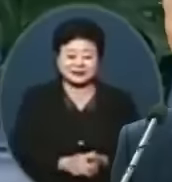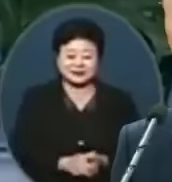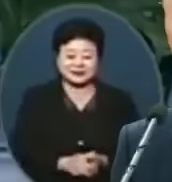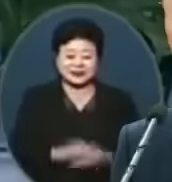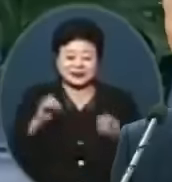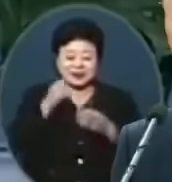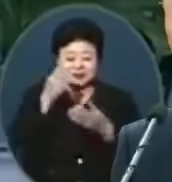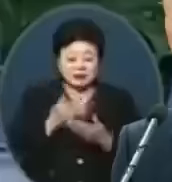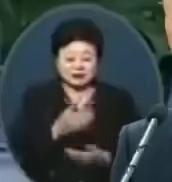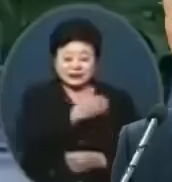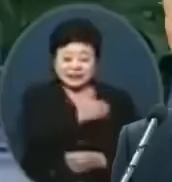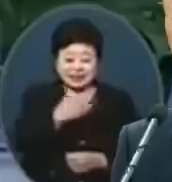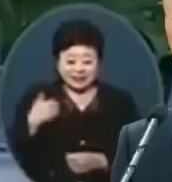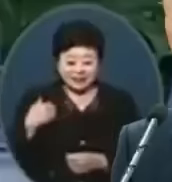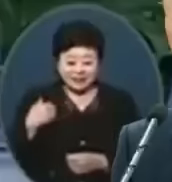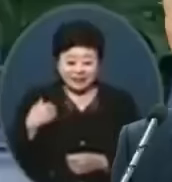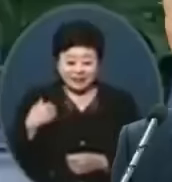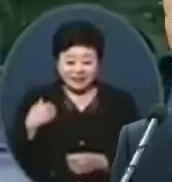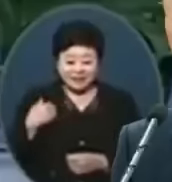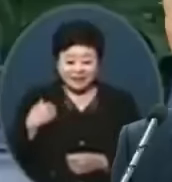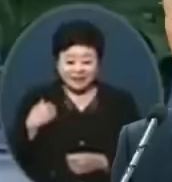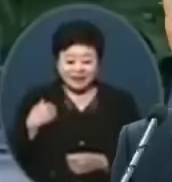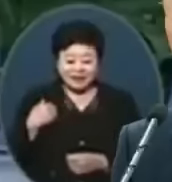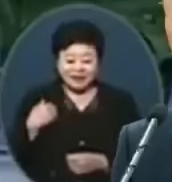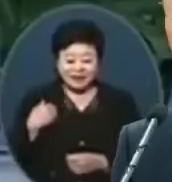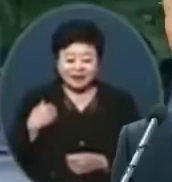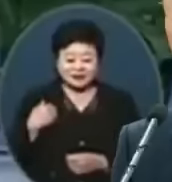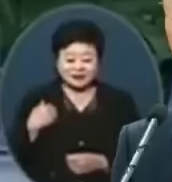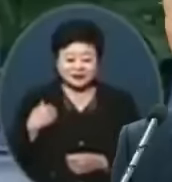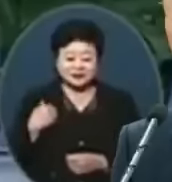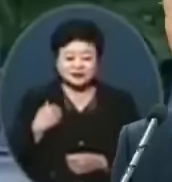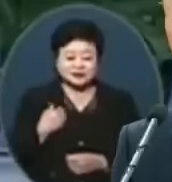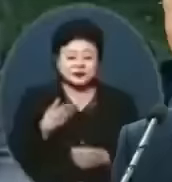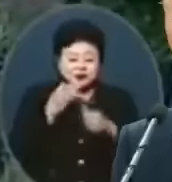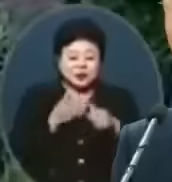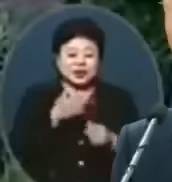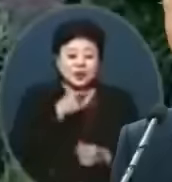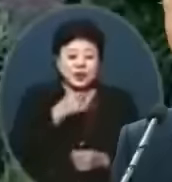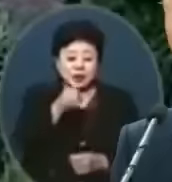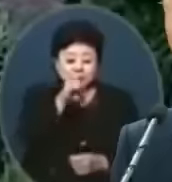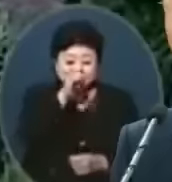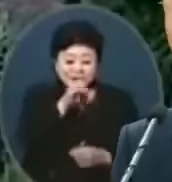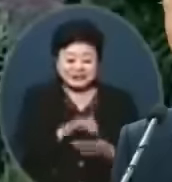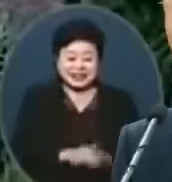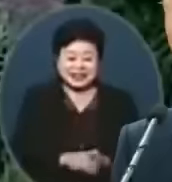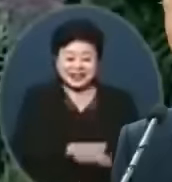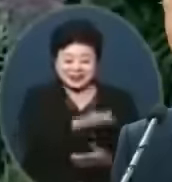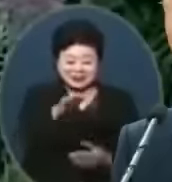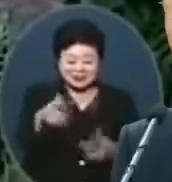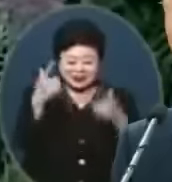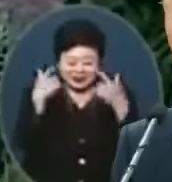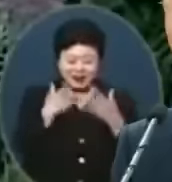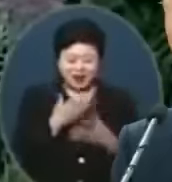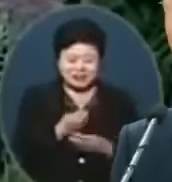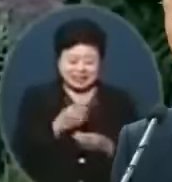응답받을 수 있는 자격을 구비하기를 원하시고 계시는 것입니다. 우리는 언제